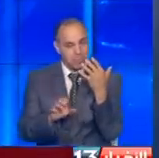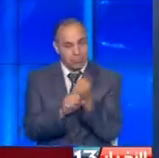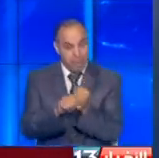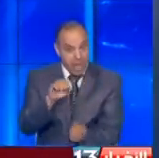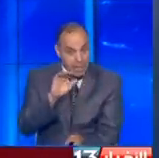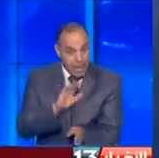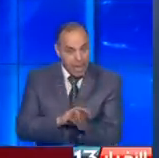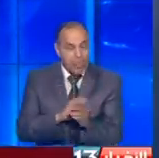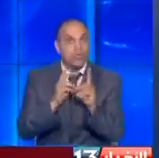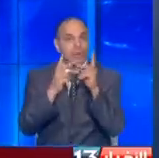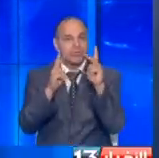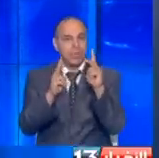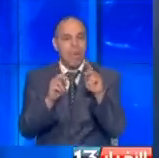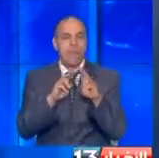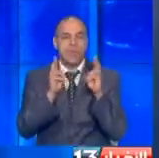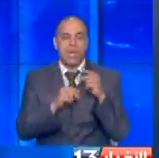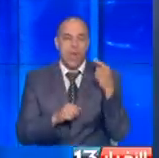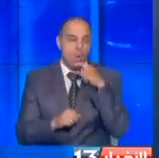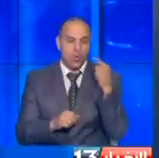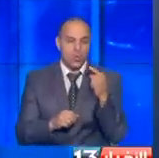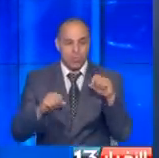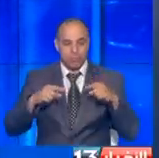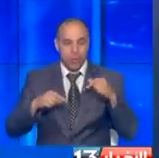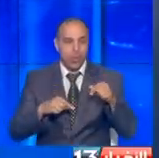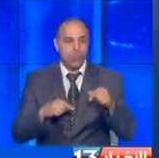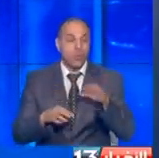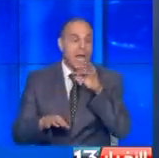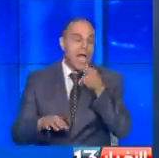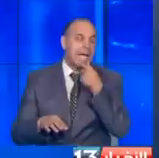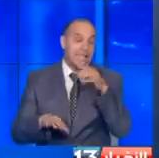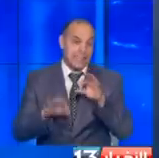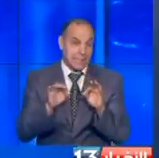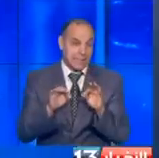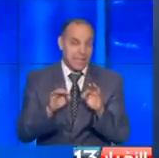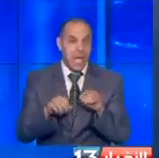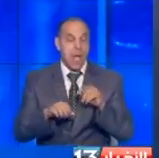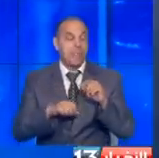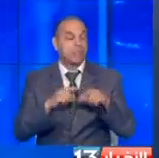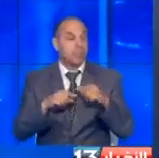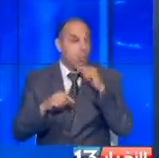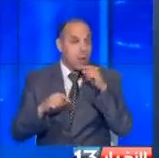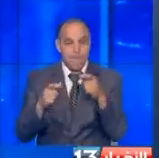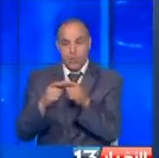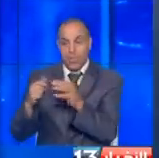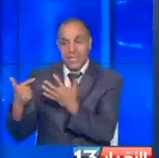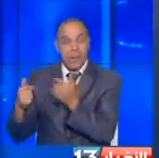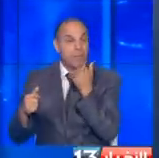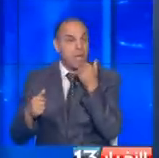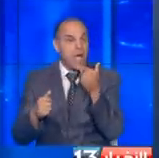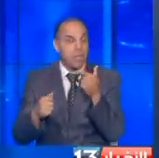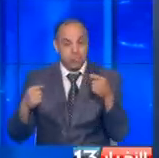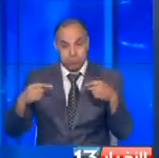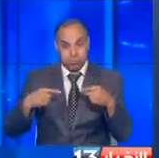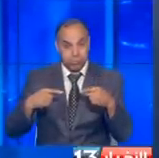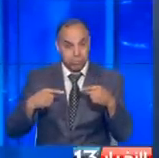انطلاقة موفقة في مونديال روسيا عندما يواجه اليوم نظيره الإنجليزي في مستهل مشواره بالمجموعة السابعة في